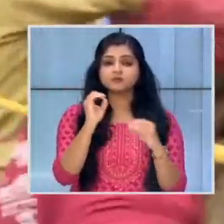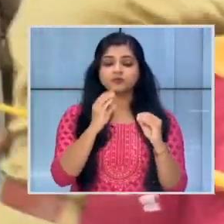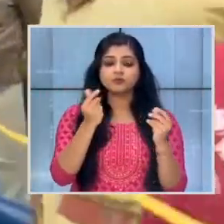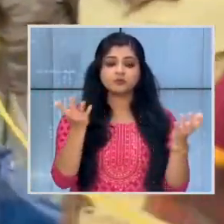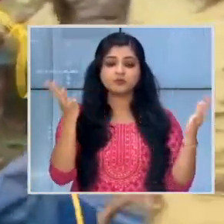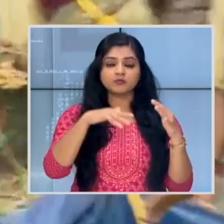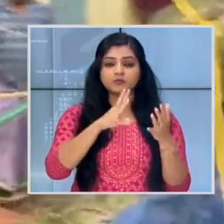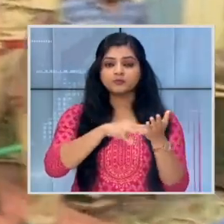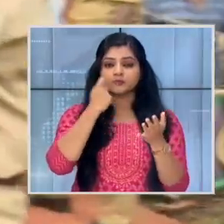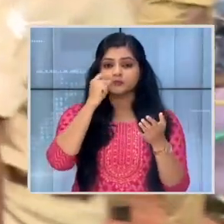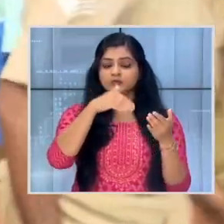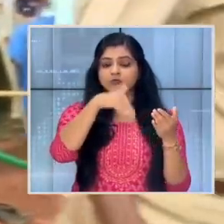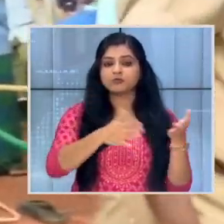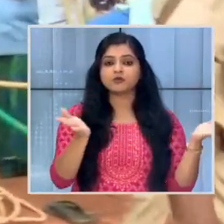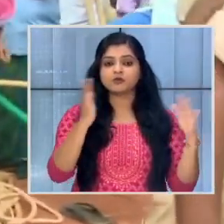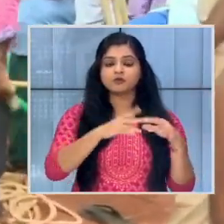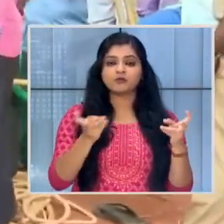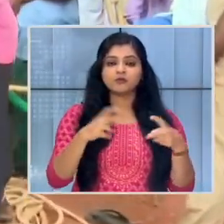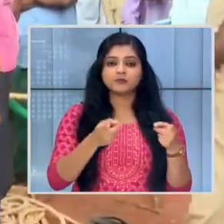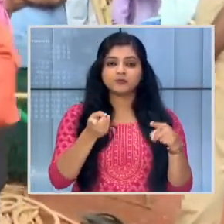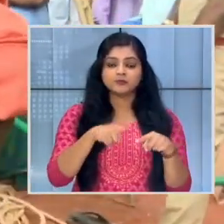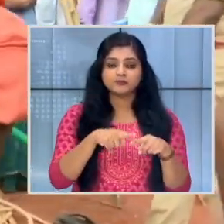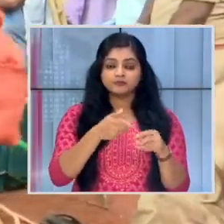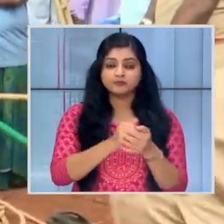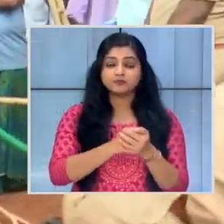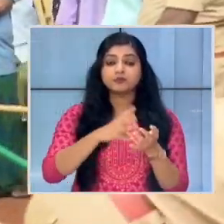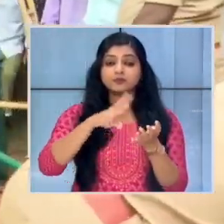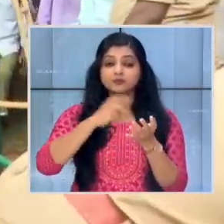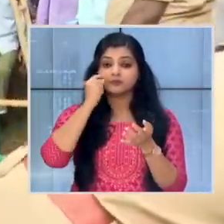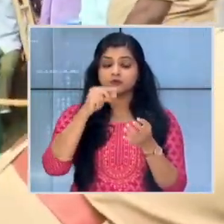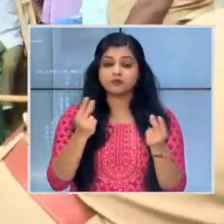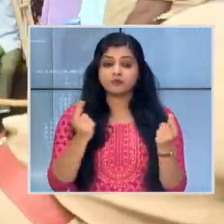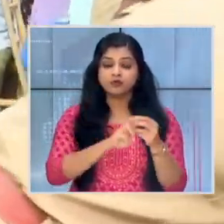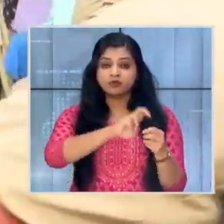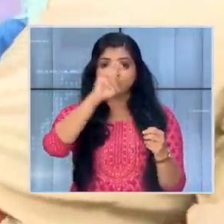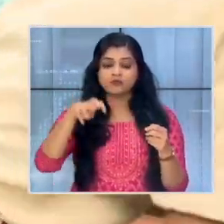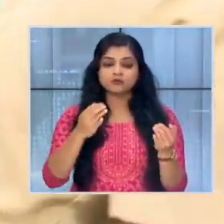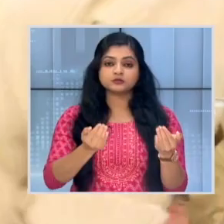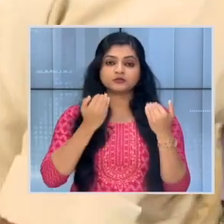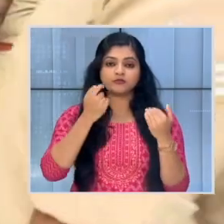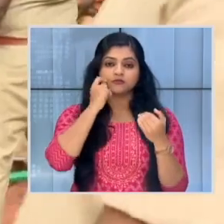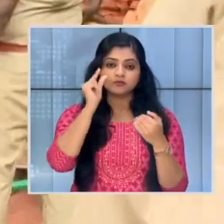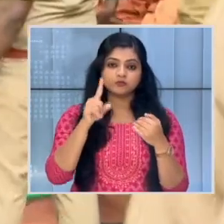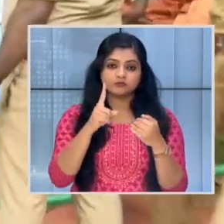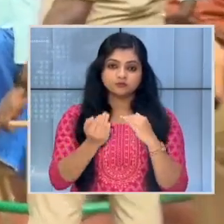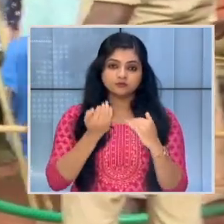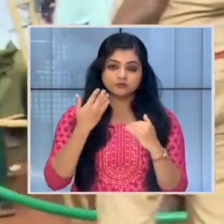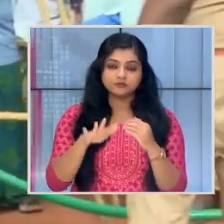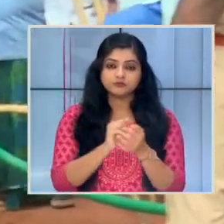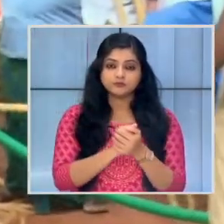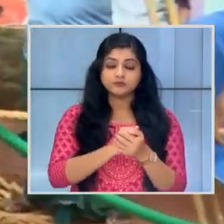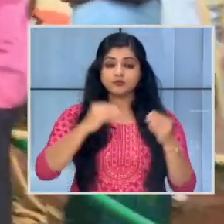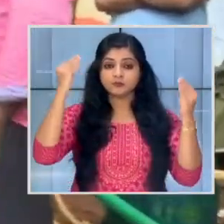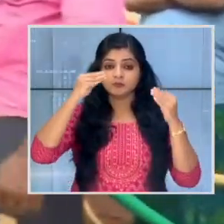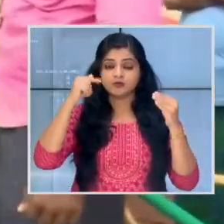മുകളിലേക്ക് വീഴുകയായിരുന്നു എന്നാണ്. ആ സമയത്ത് തന്നെ മണികണ്ഠൻ്റെ മുകളിലേക്ക് വളരെ എളുപ്പത്തിൽ കയറിയത് കൊണ്ടാണ് മണികണ്ഠൻ അപകടമില്ലാതെ രക്ഷപ്പെട്ടത്. മഴ മാറി നിന്നത്